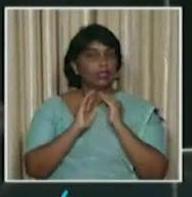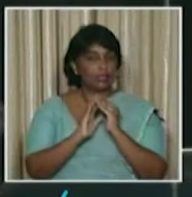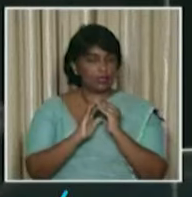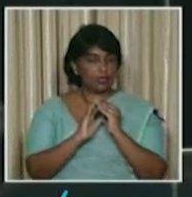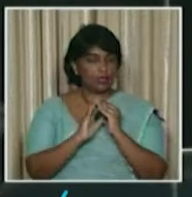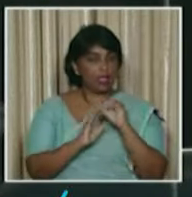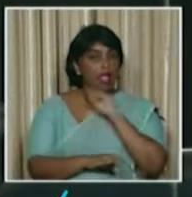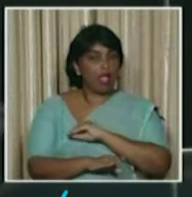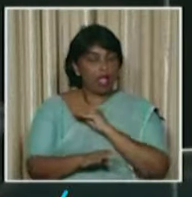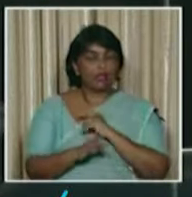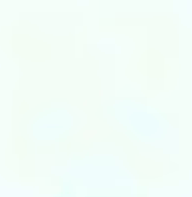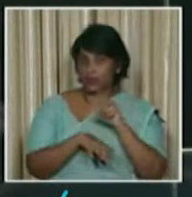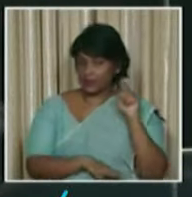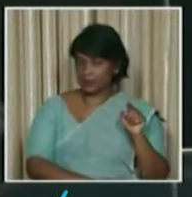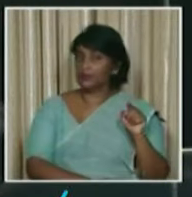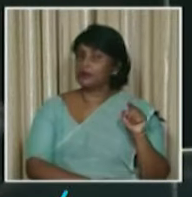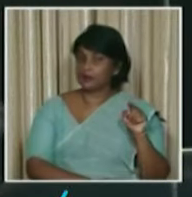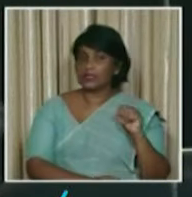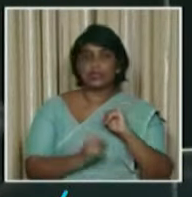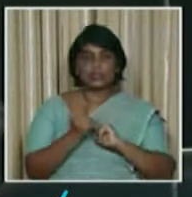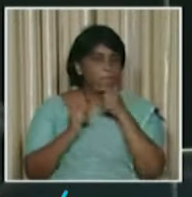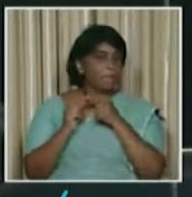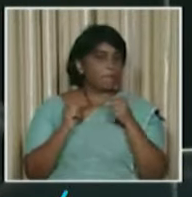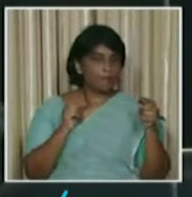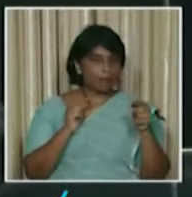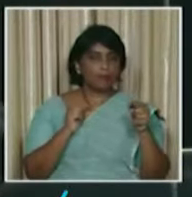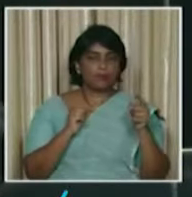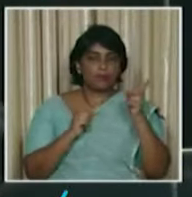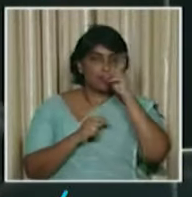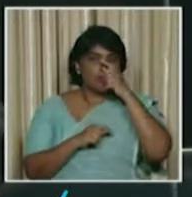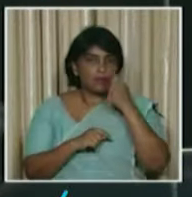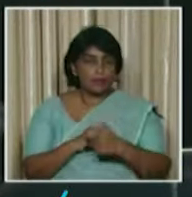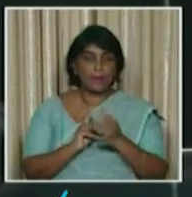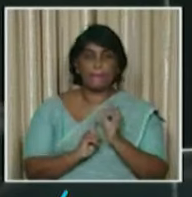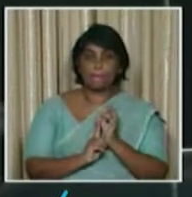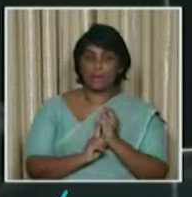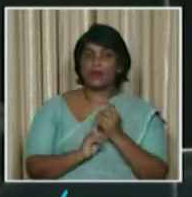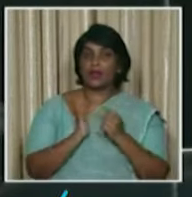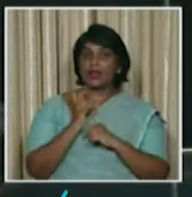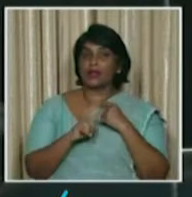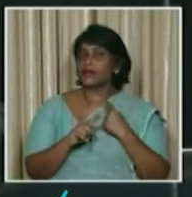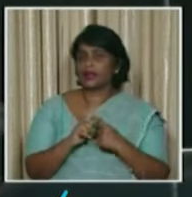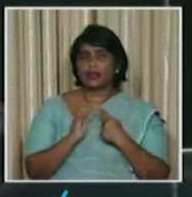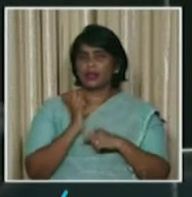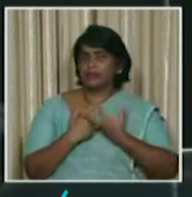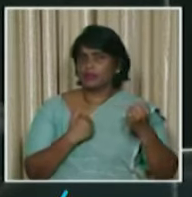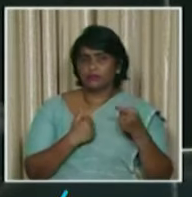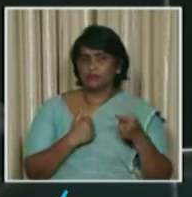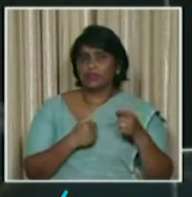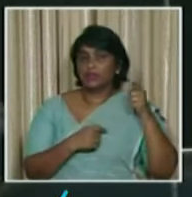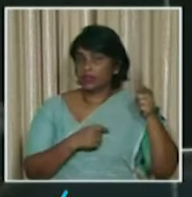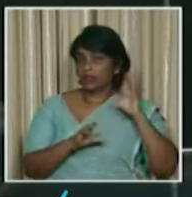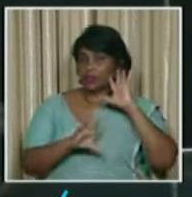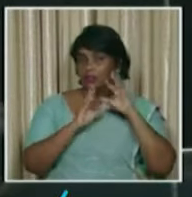දෙයක් ආදායම් බදු කොමසාරිස්තුමාගේ සැප්තැම්බර් මාස වෙනකන් එකටයි පර්සනල් ඉන්කම් ටැක්ස් එකටයි කොයි විදියට බදු ලැබිලා තියෙනවද කියලා. ඔහු ඒ